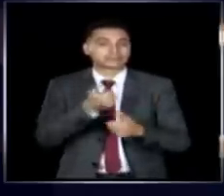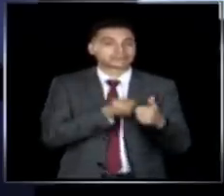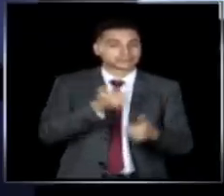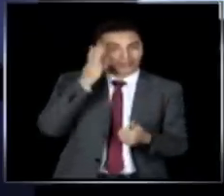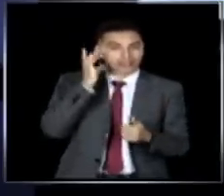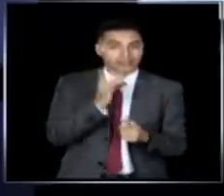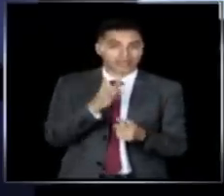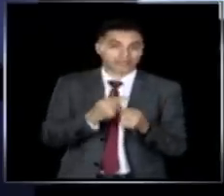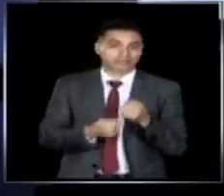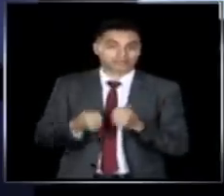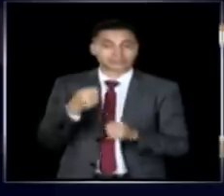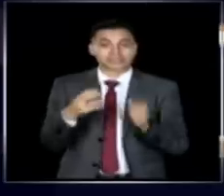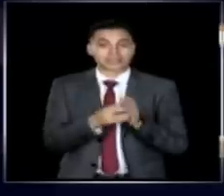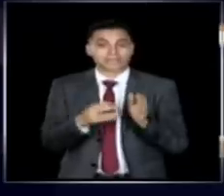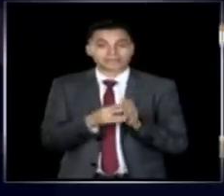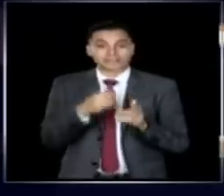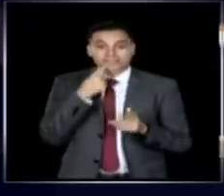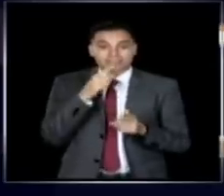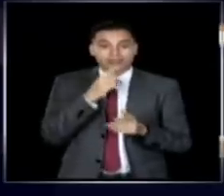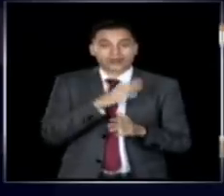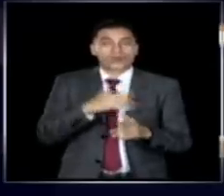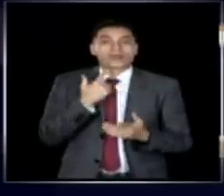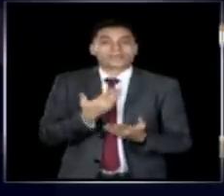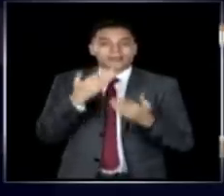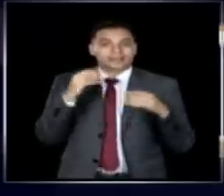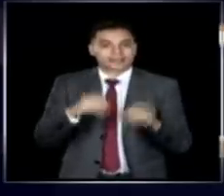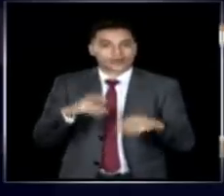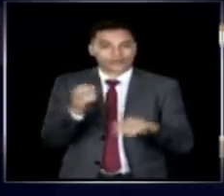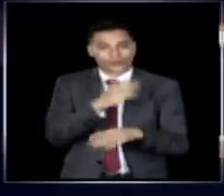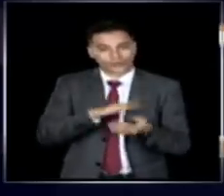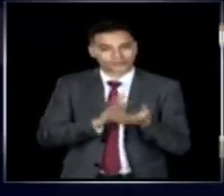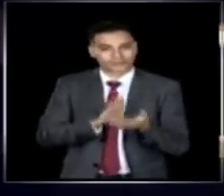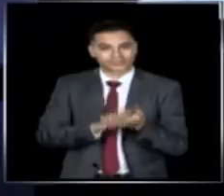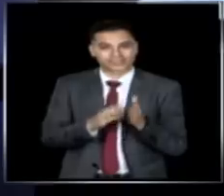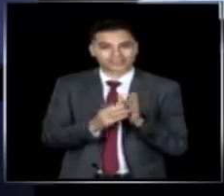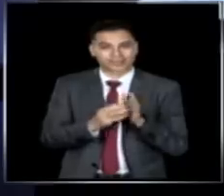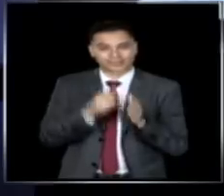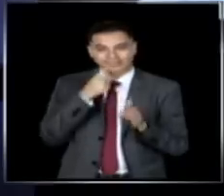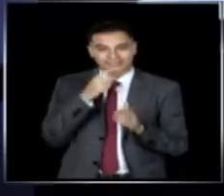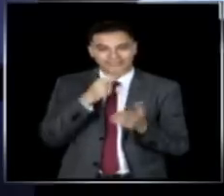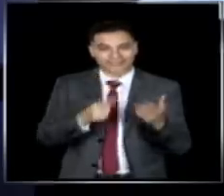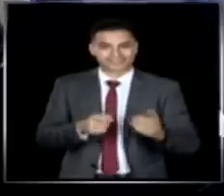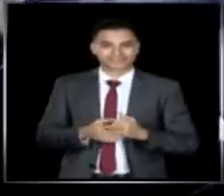كده. جامعه اسكندريه بتمنى لكم كل التوفيق، نحيي كلنا جامعه اسكندريه.